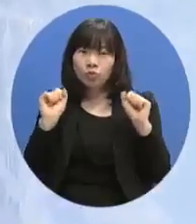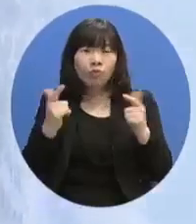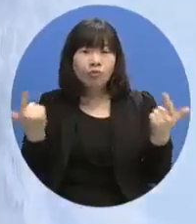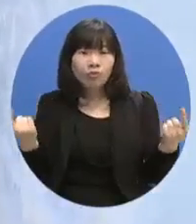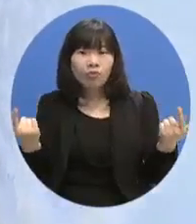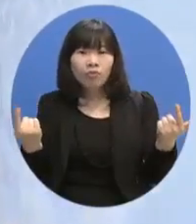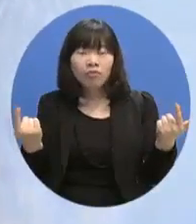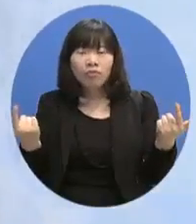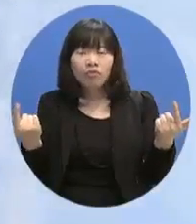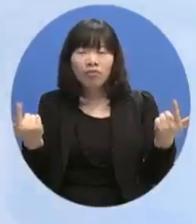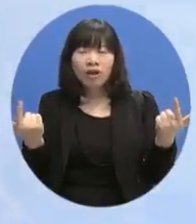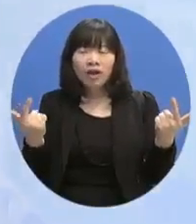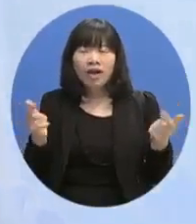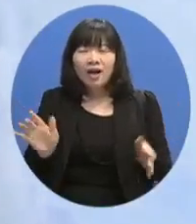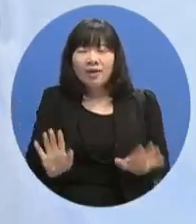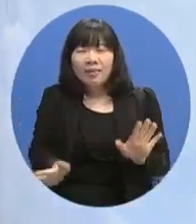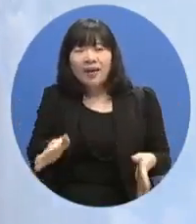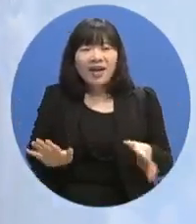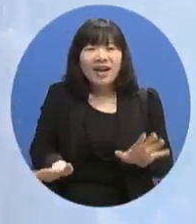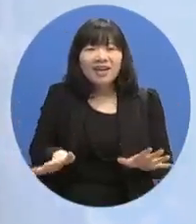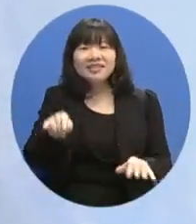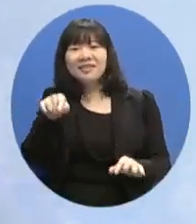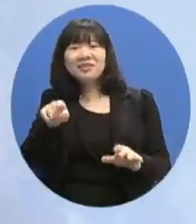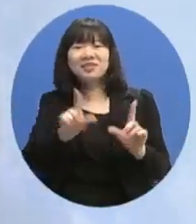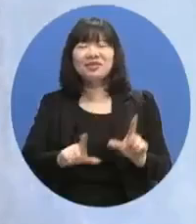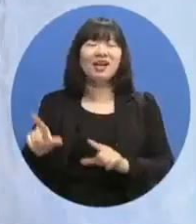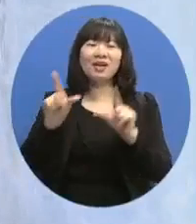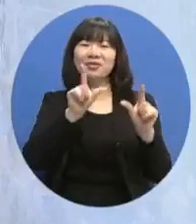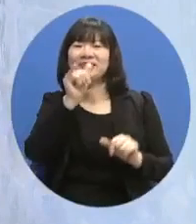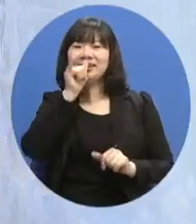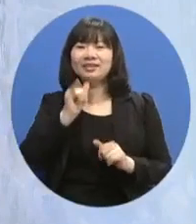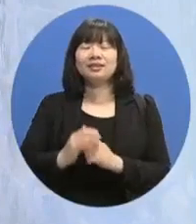그치? 펭귄이들이 여기서 살고 있었지?